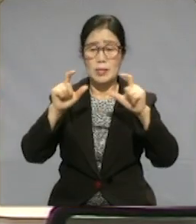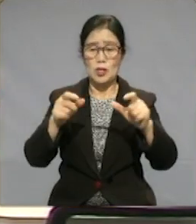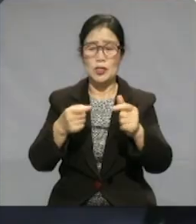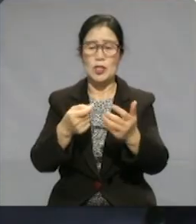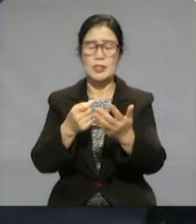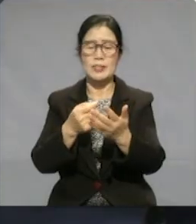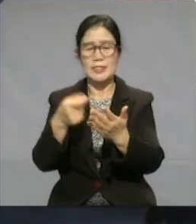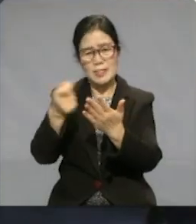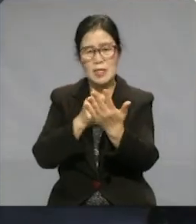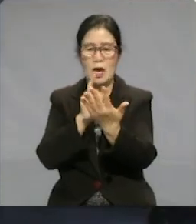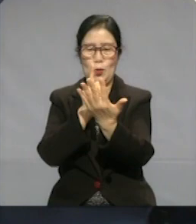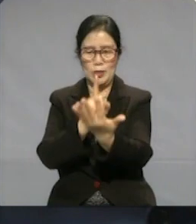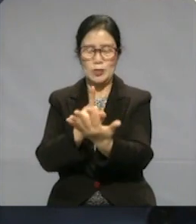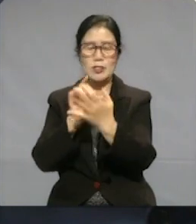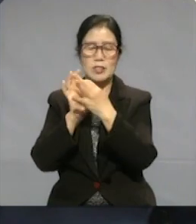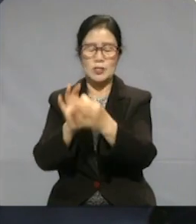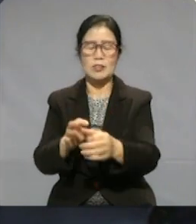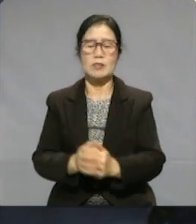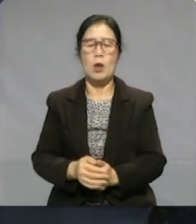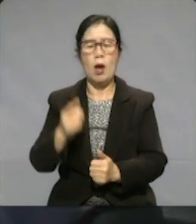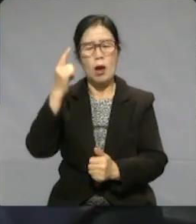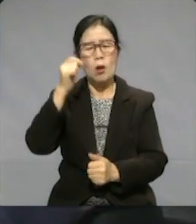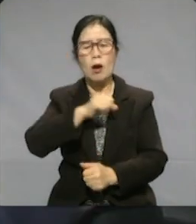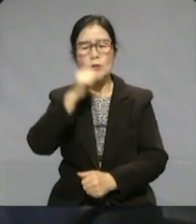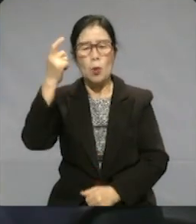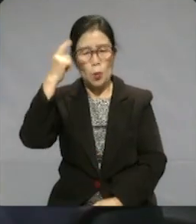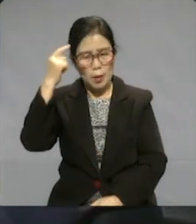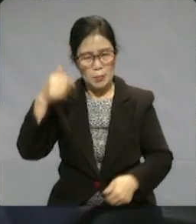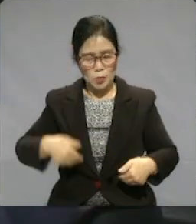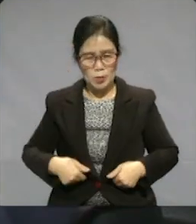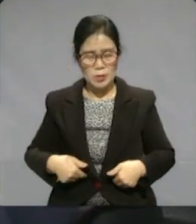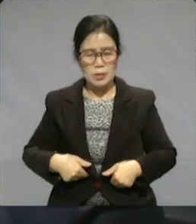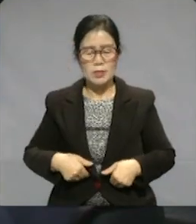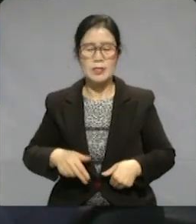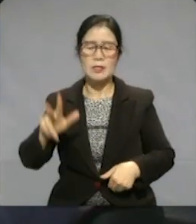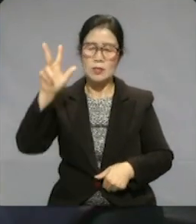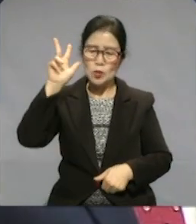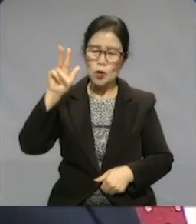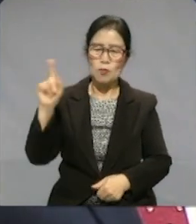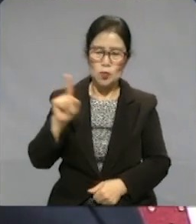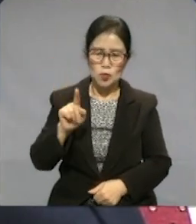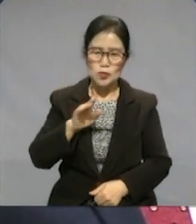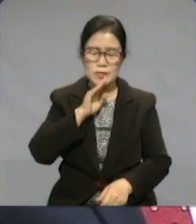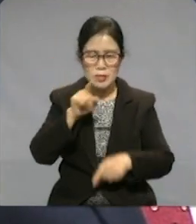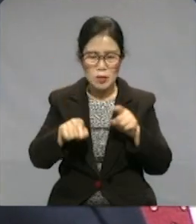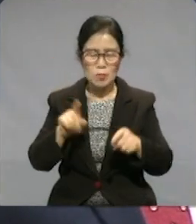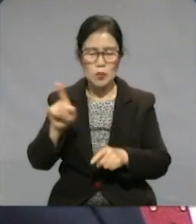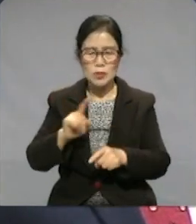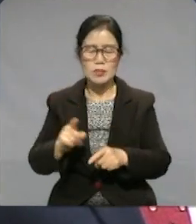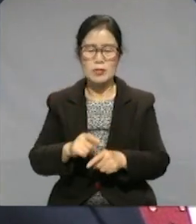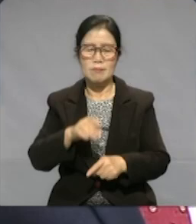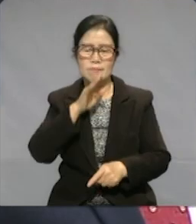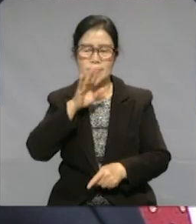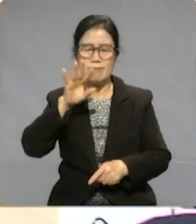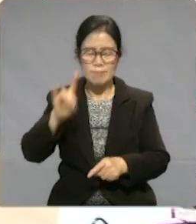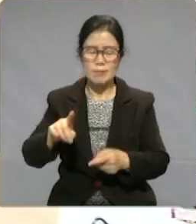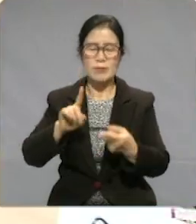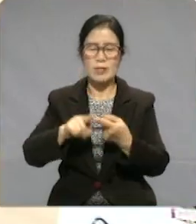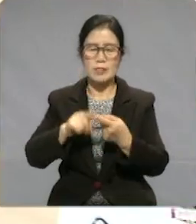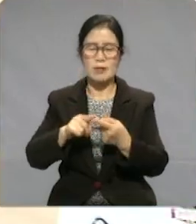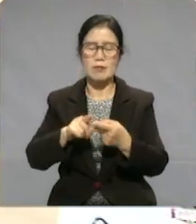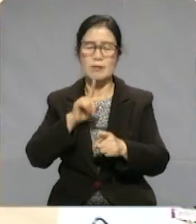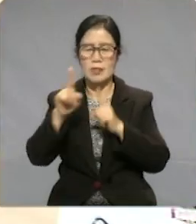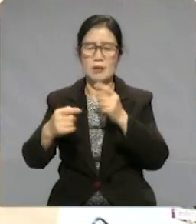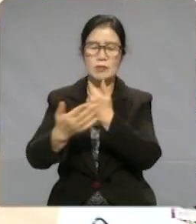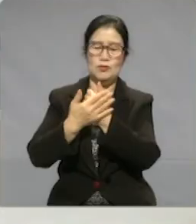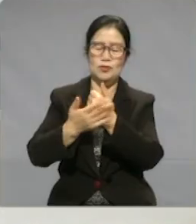기자회견도 이어졌습니다. 왜 당선돼야 하는지, 어떤 공약을 실천할 것인지 등 당위성을 언급하며 지지를